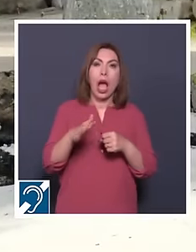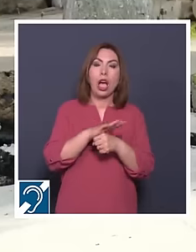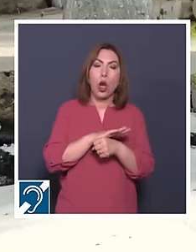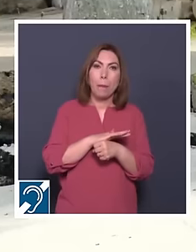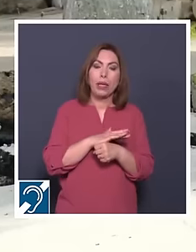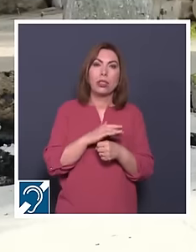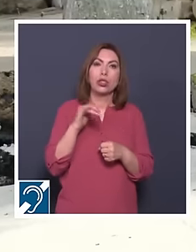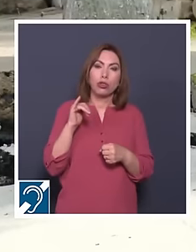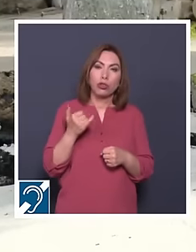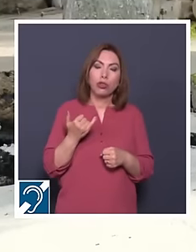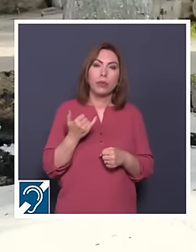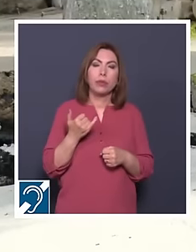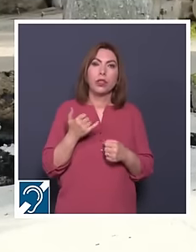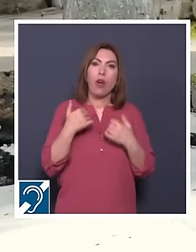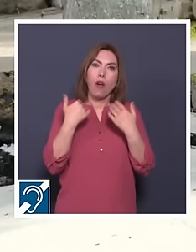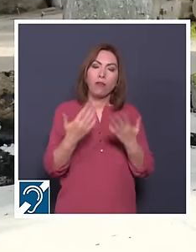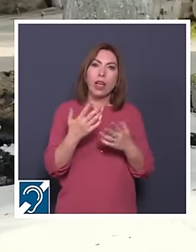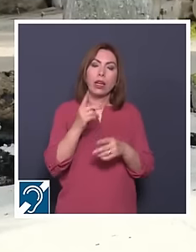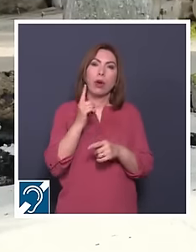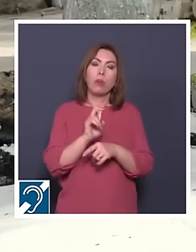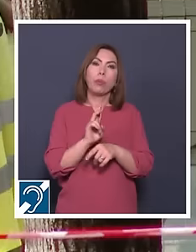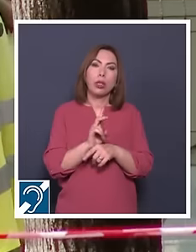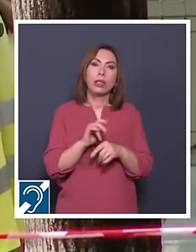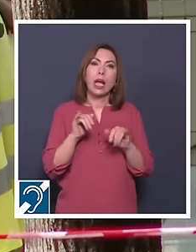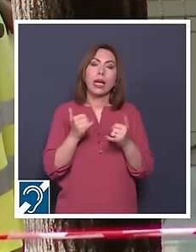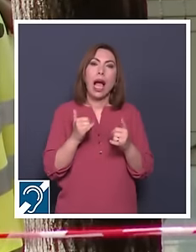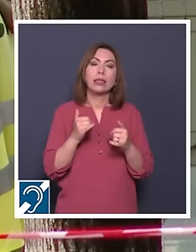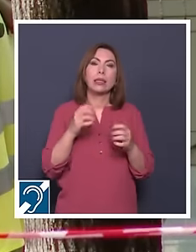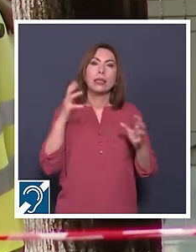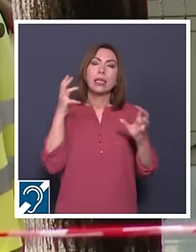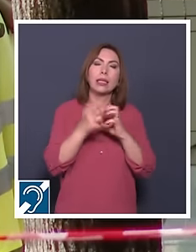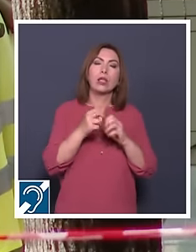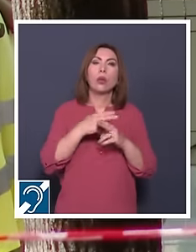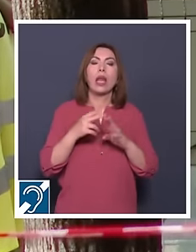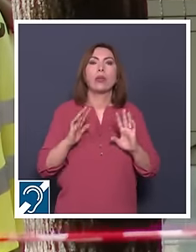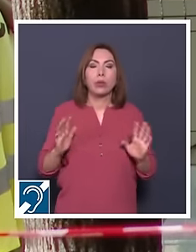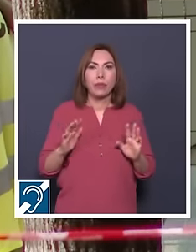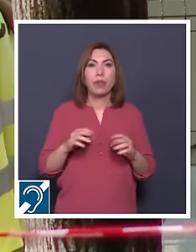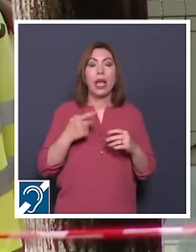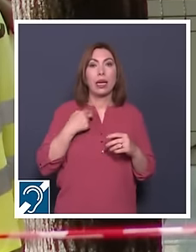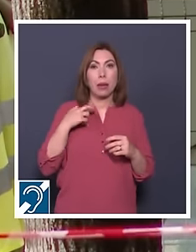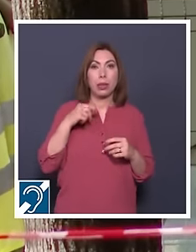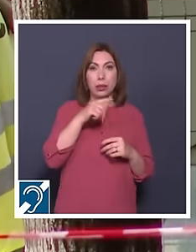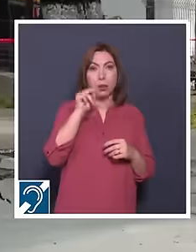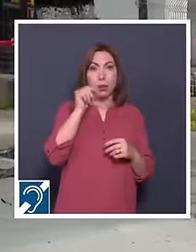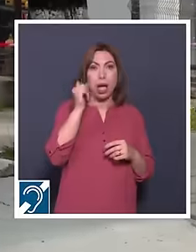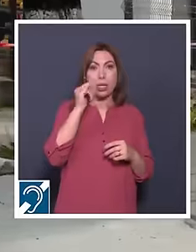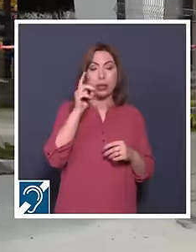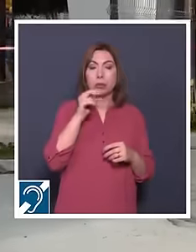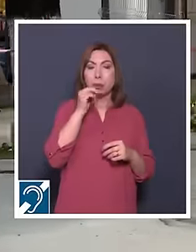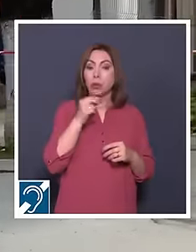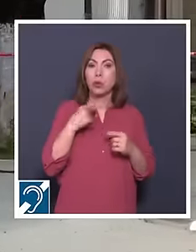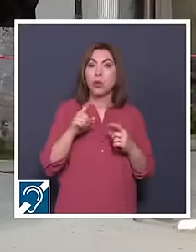acoperă și oferă o protecție în caz de dezastru natural. Reprezentanții PAID spun că nu au primit până